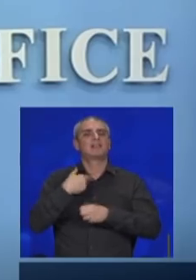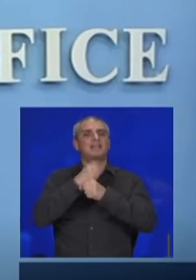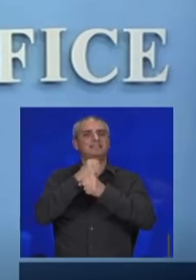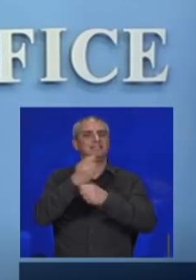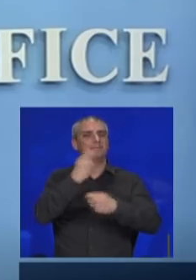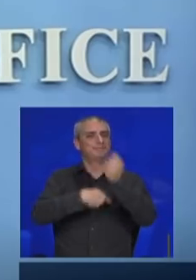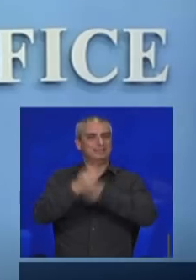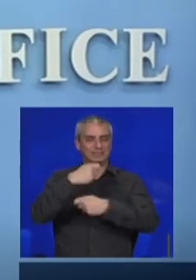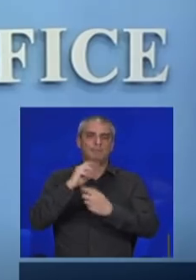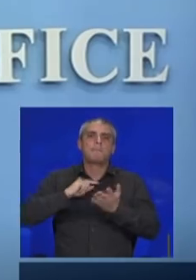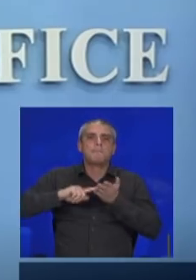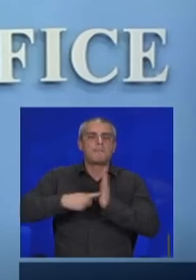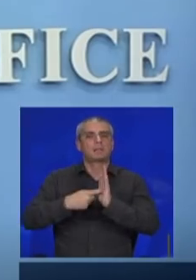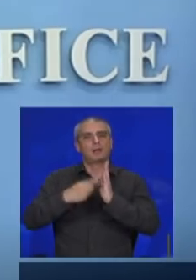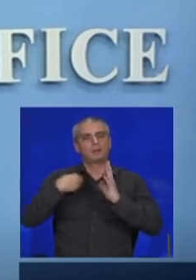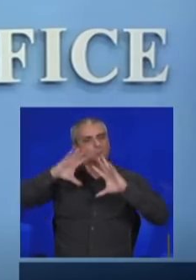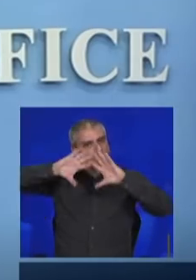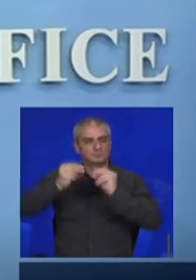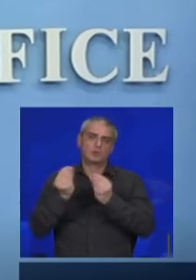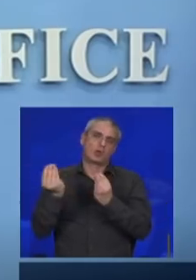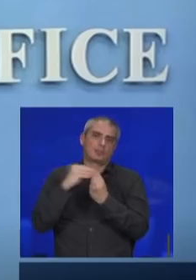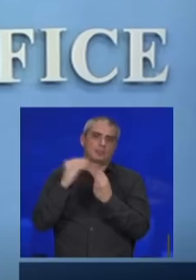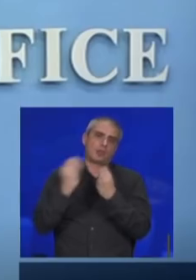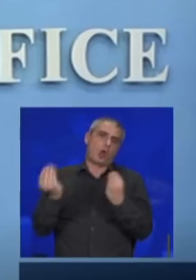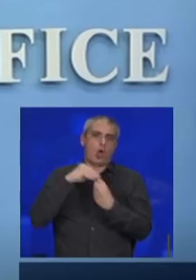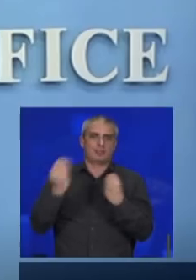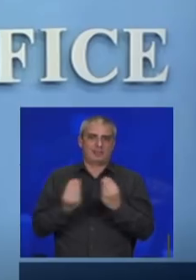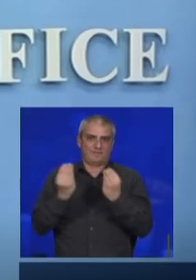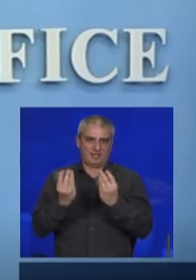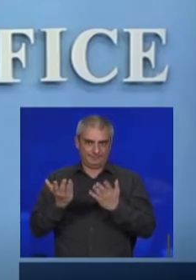במטרה לגבש צעדים נוספים.